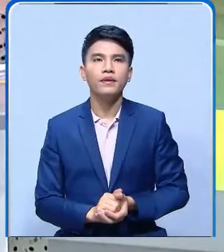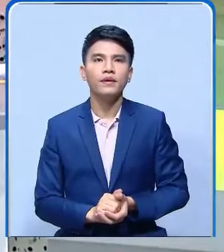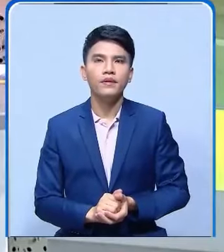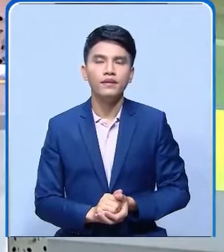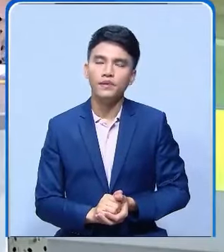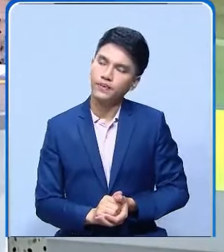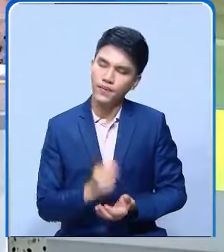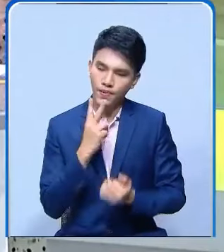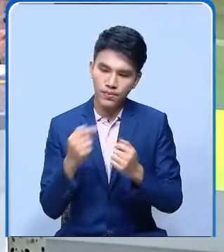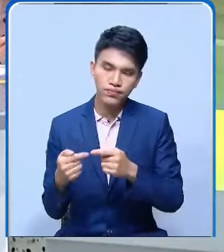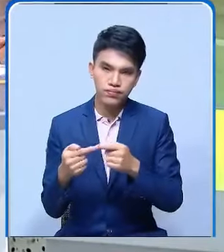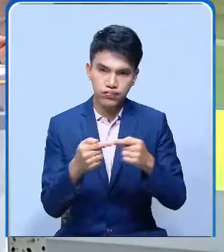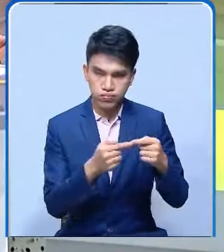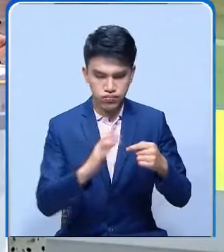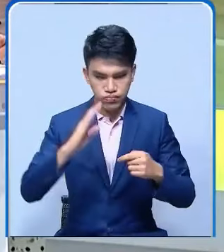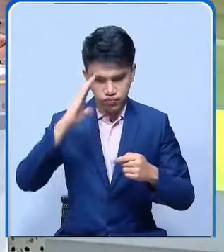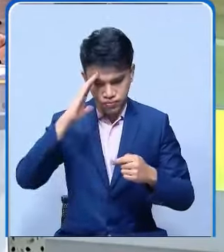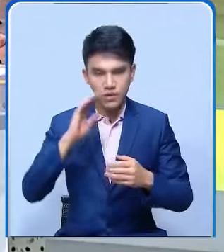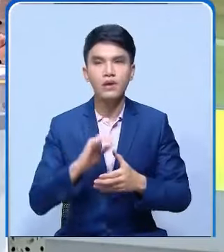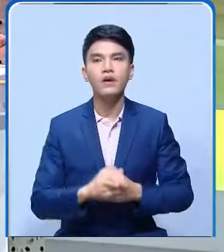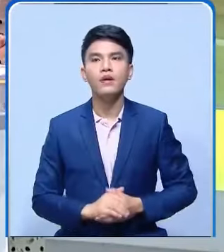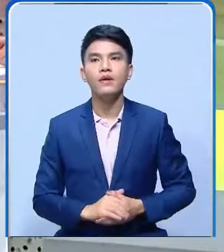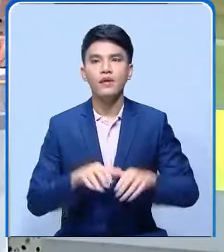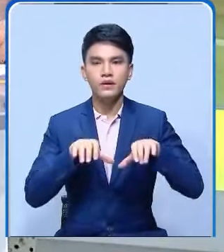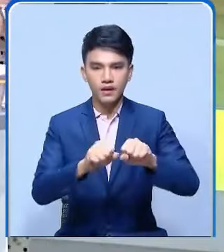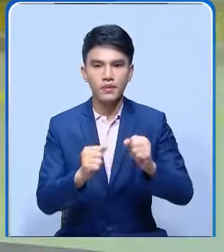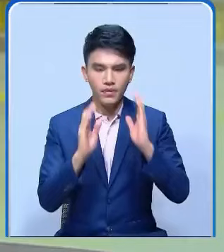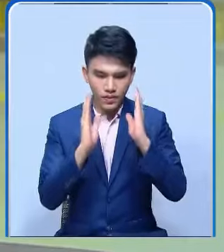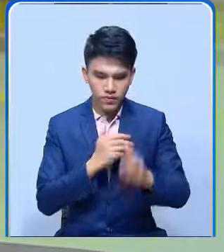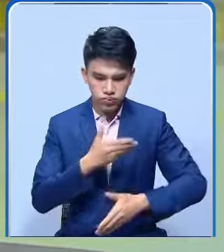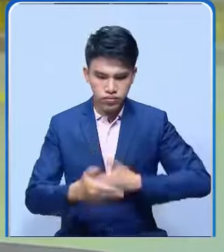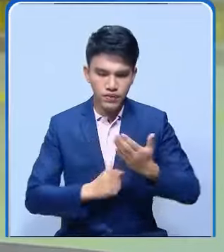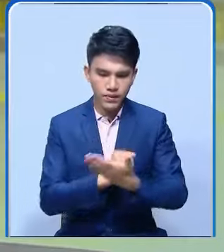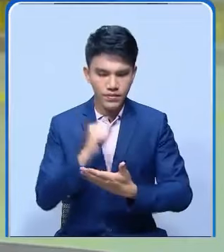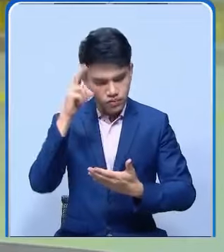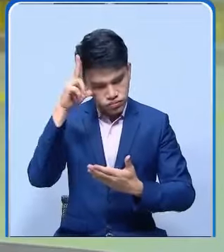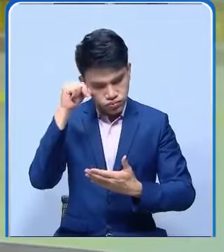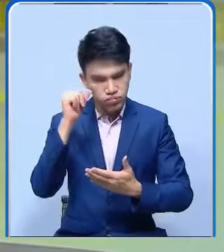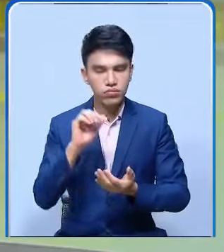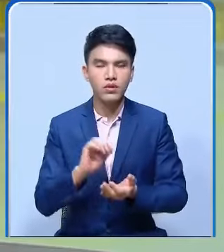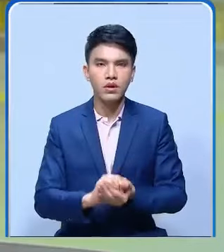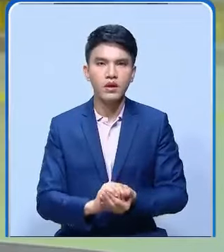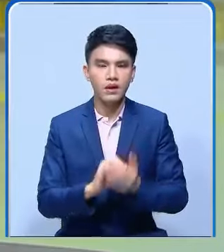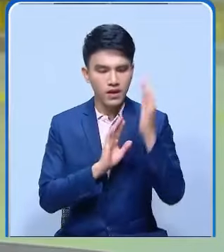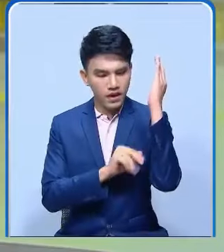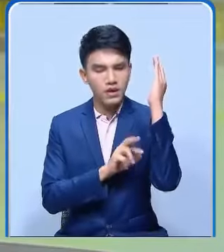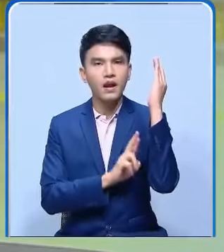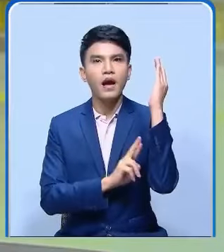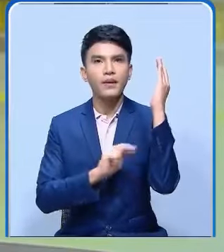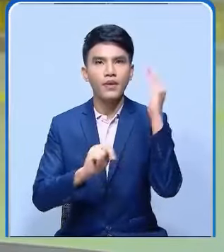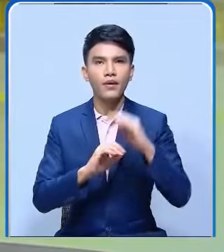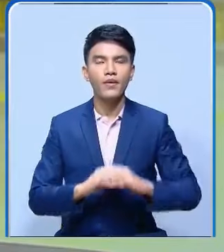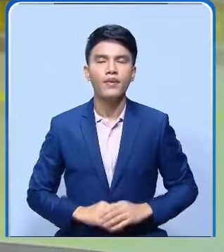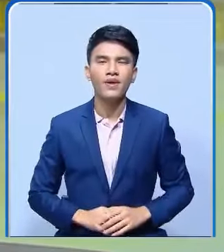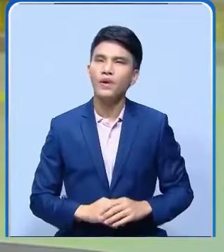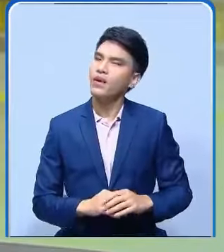ผู้ชมคะมาดูอีกเรื่องนึงนะคะทหารไปบุกจับพ่อค้าค้ายาบ้ารายย่อยที่จังหวัดระนองด้วยความที่กลัวเจ้าหน้าที่ค่ะก